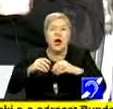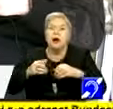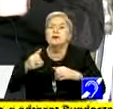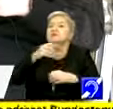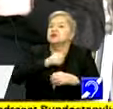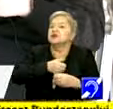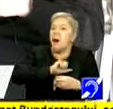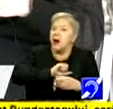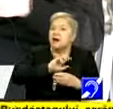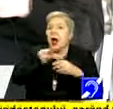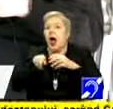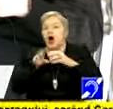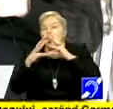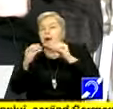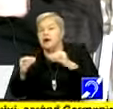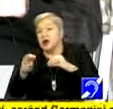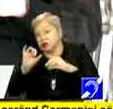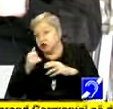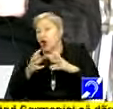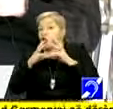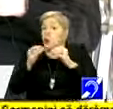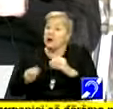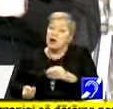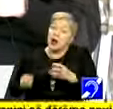și viceversa. În acest sens,